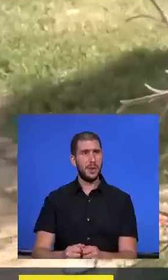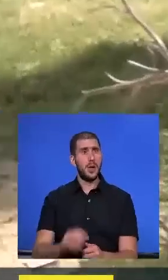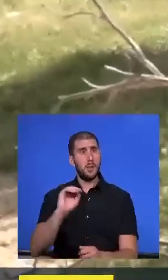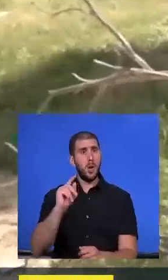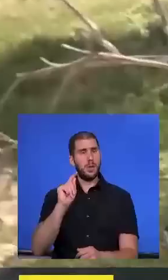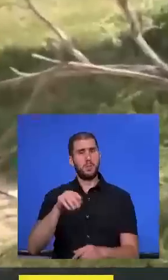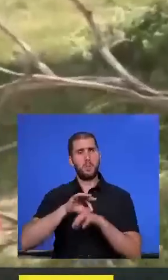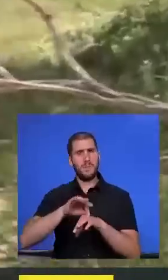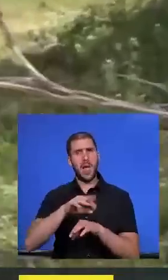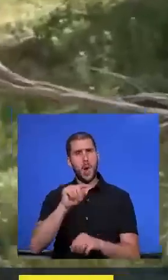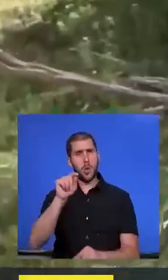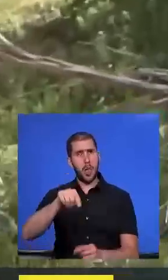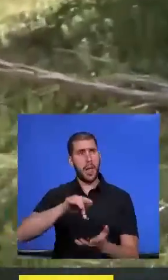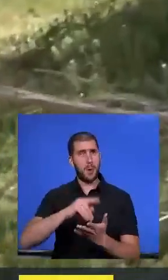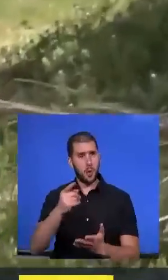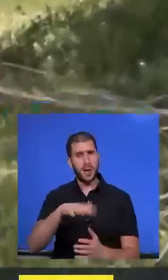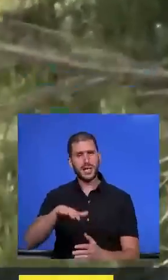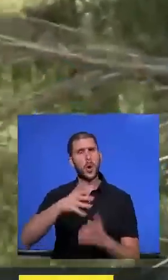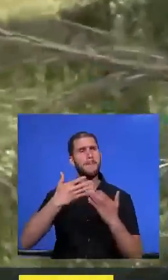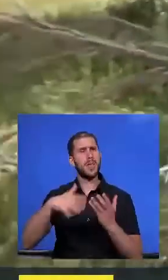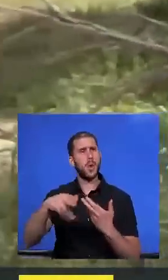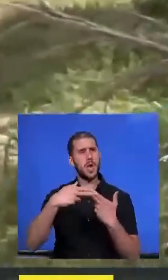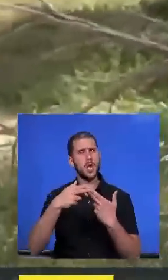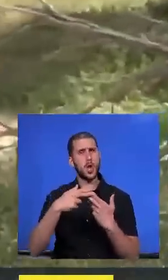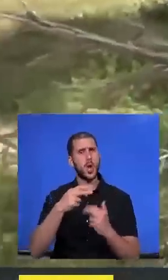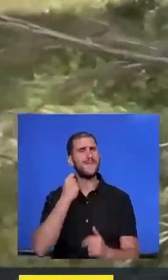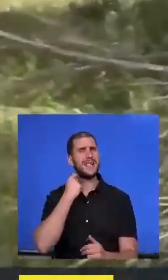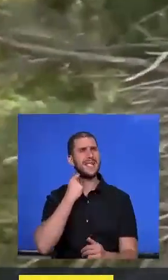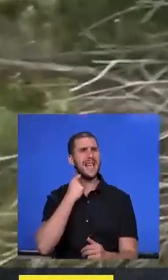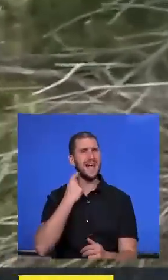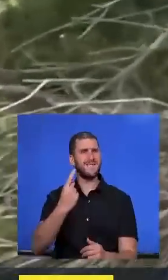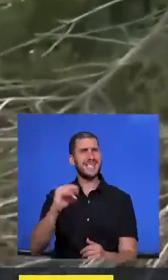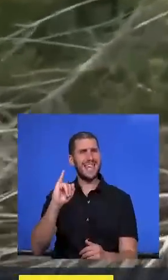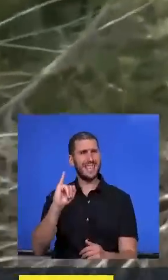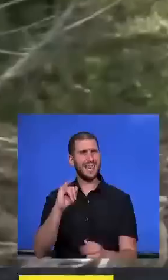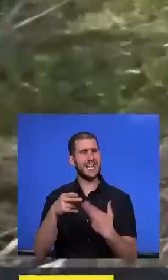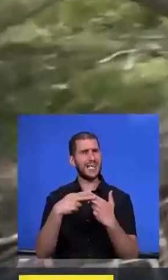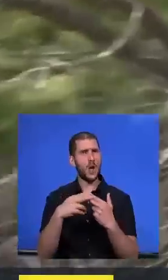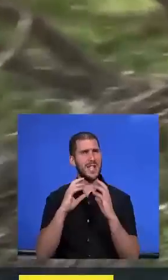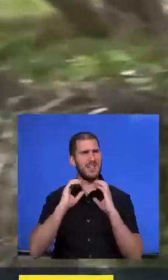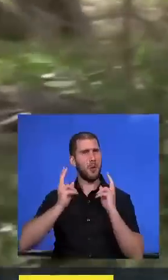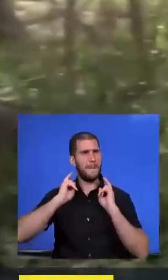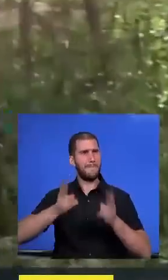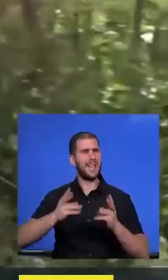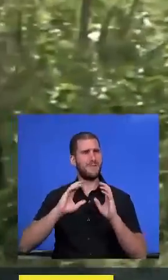מוביל את אחותו לכאן, שטח פתוח, סמוך ליקב יתיר, ממש קרוב לה, כביש המהיר כאן, כביש 80, הוא